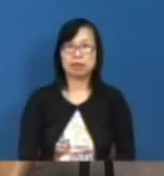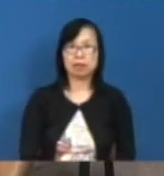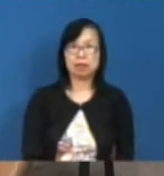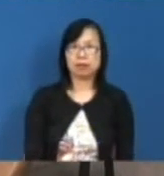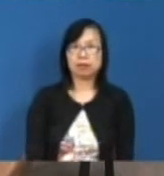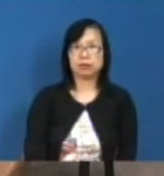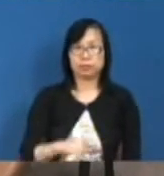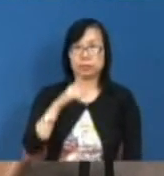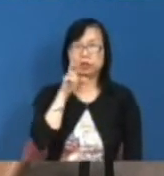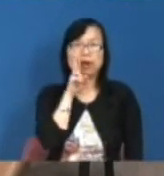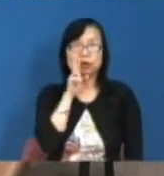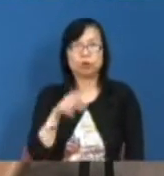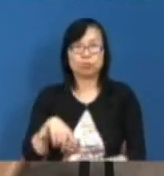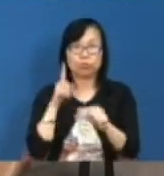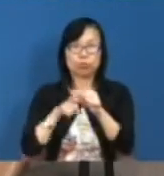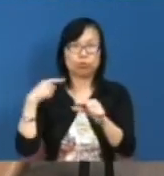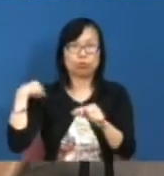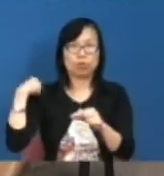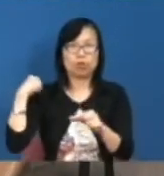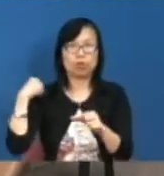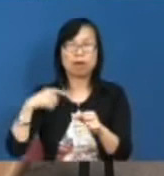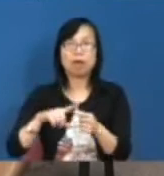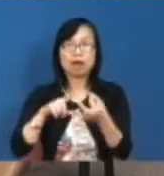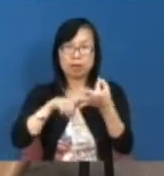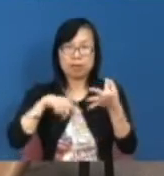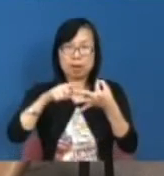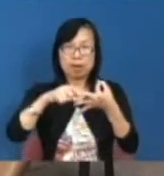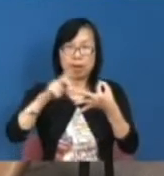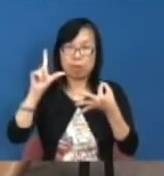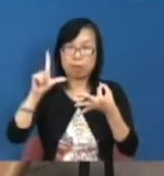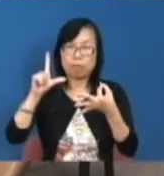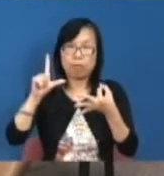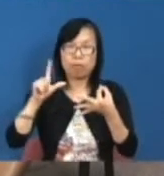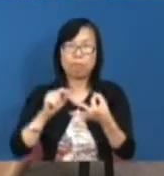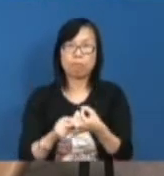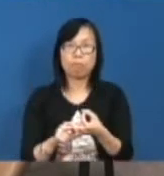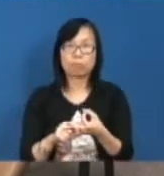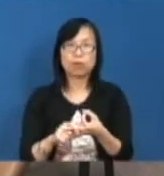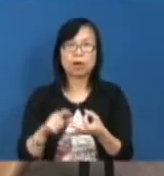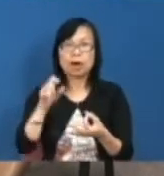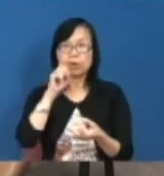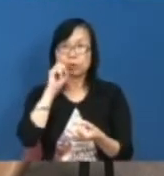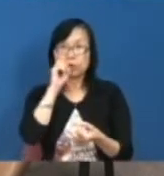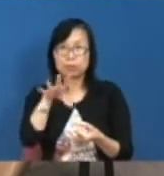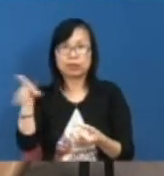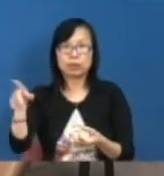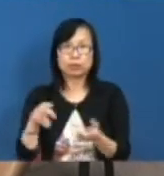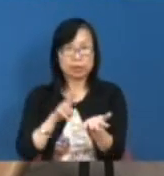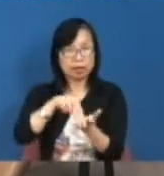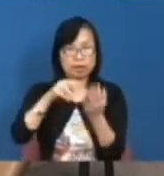我一定拎出嚟嘅啦，就喺立法會嗰度。咁其實呢個只係其中一個啫，其中一個嘅